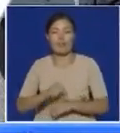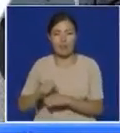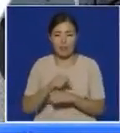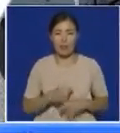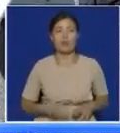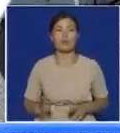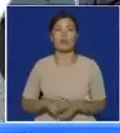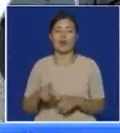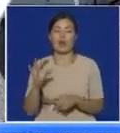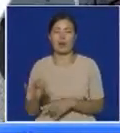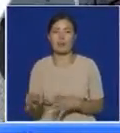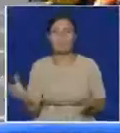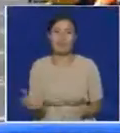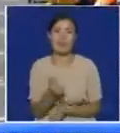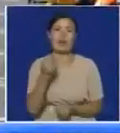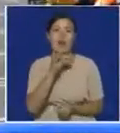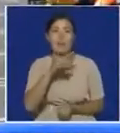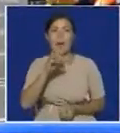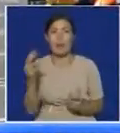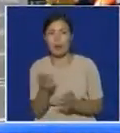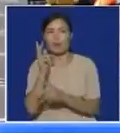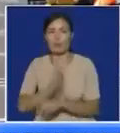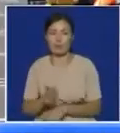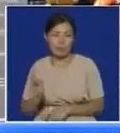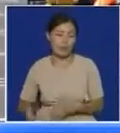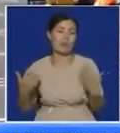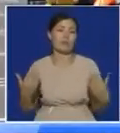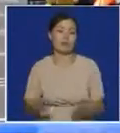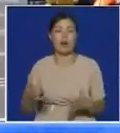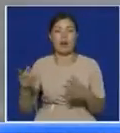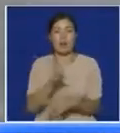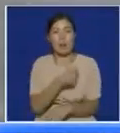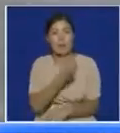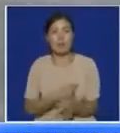выданы, помимо спасательного инвентаря, гидравлические резаки и аптечки.